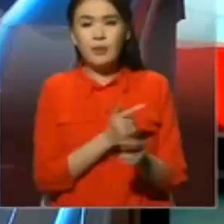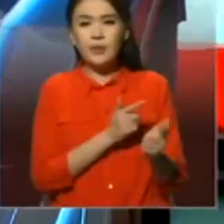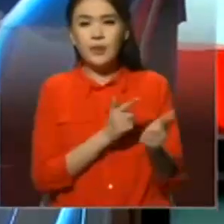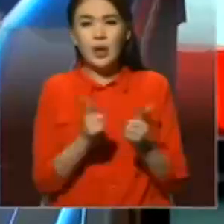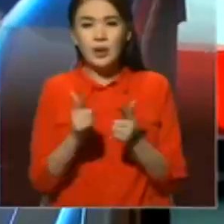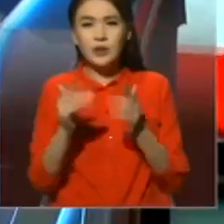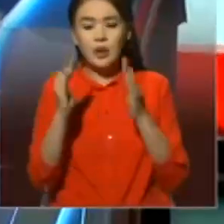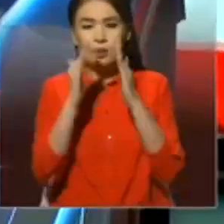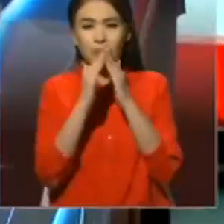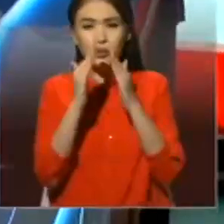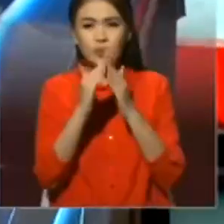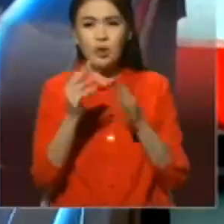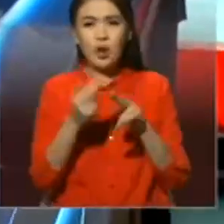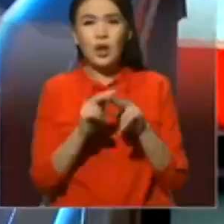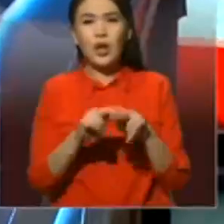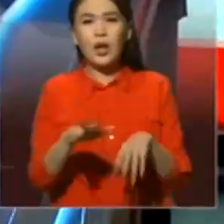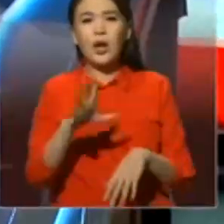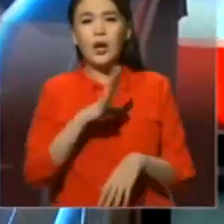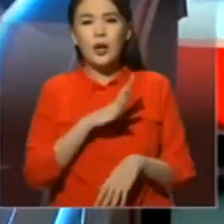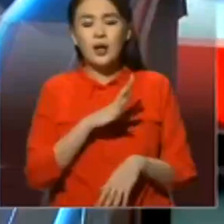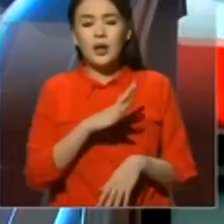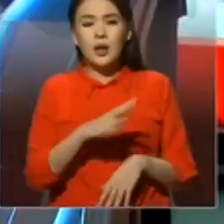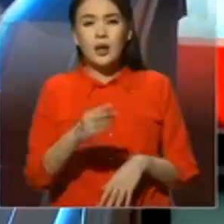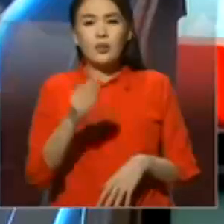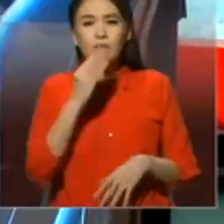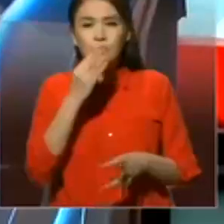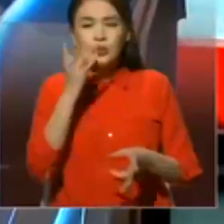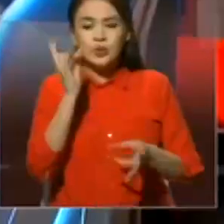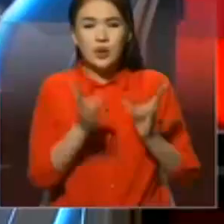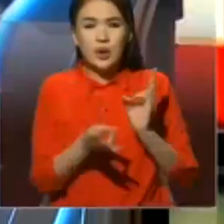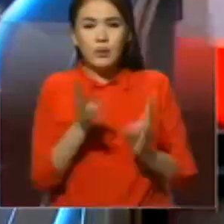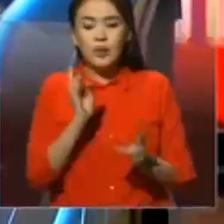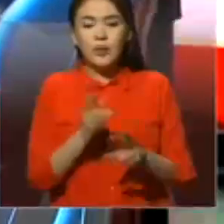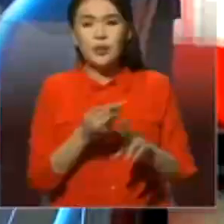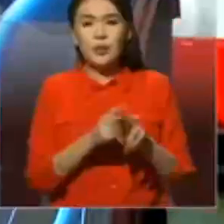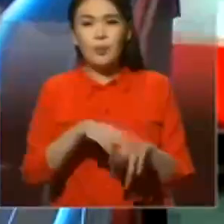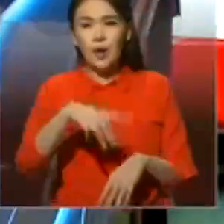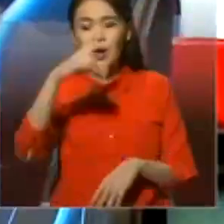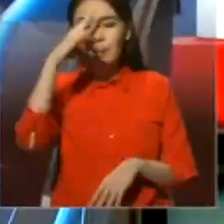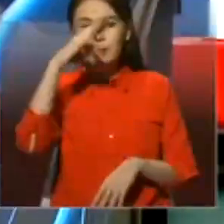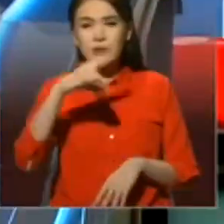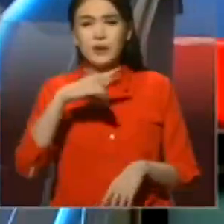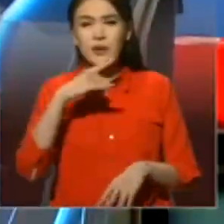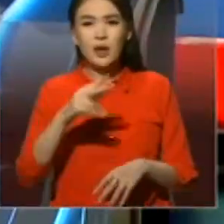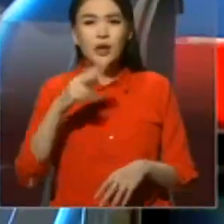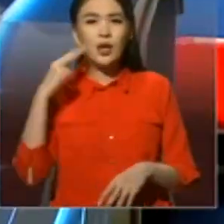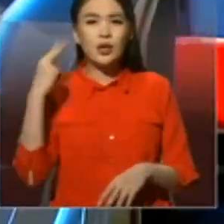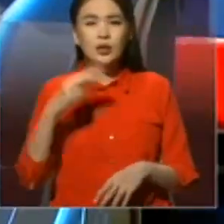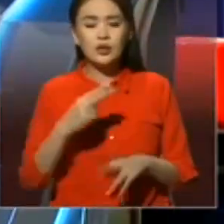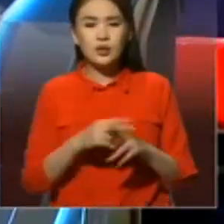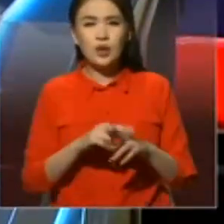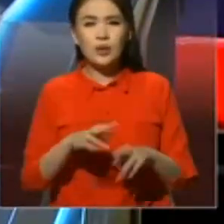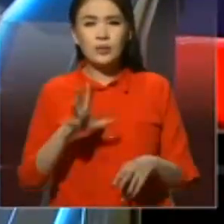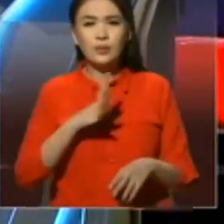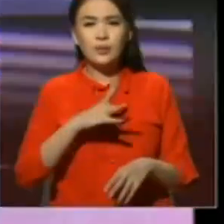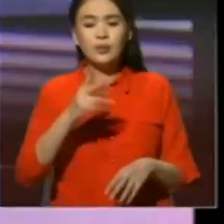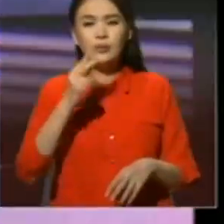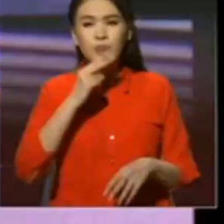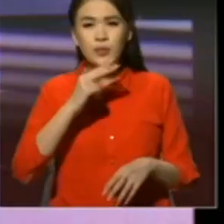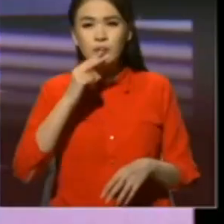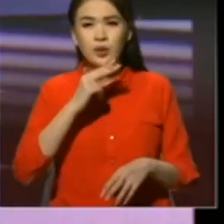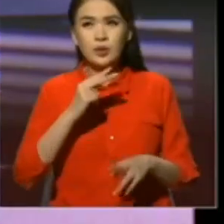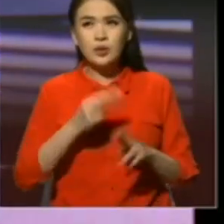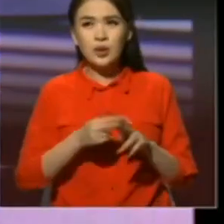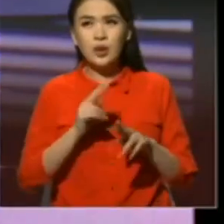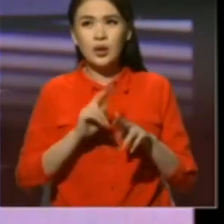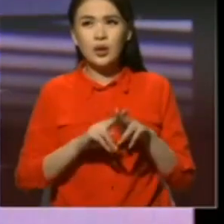үйде келіндеріміз тамақты да барлығын қазақтың жаңағы кереметтей тағамдарын. Сөйтіп бір